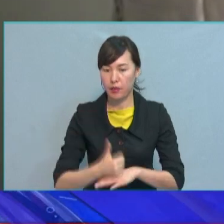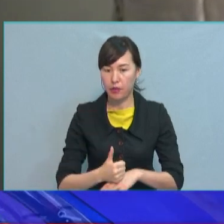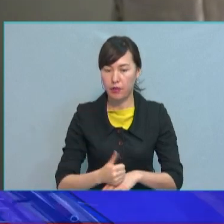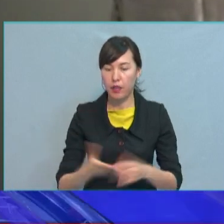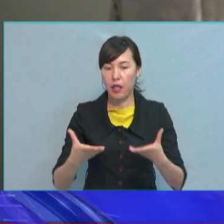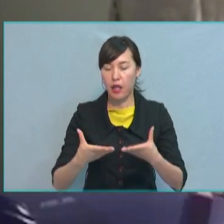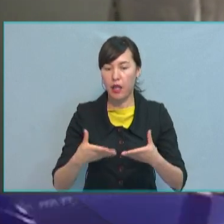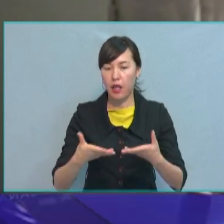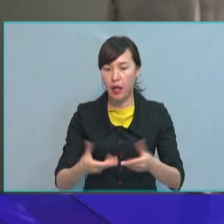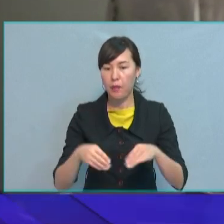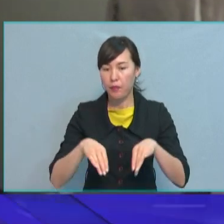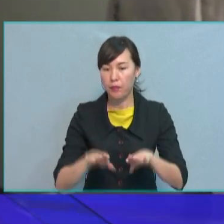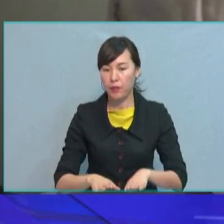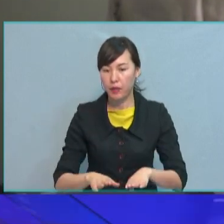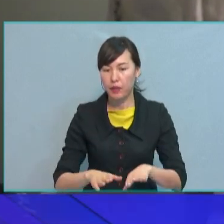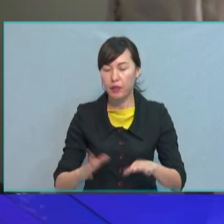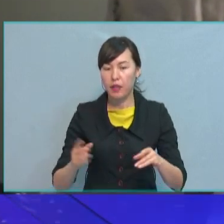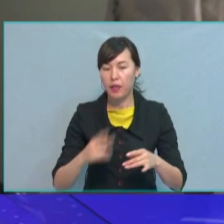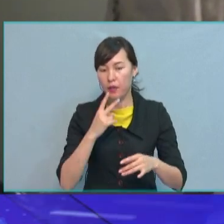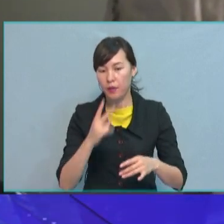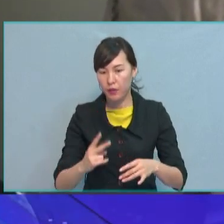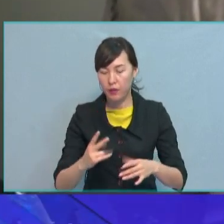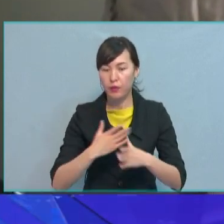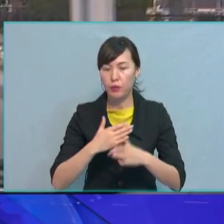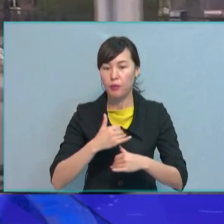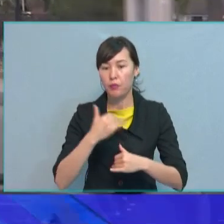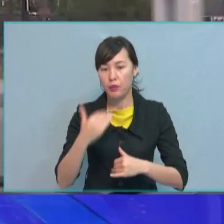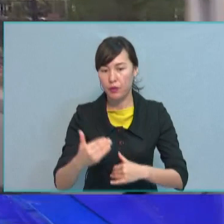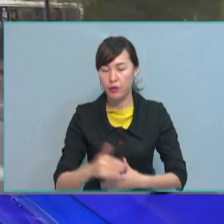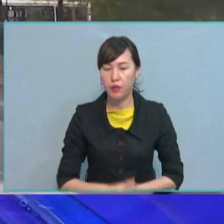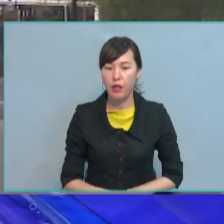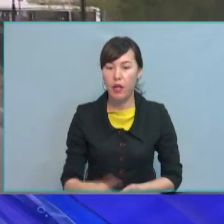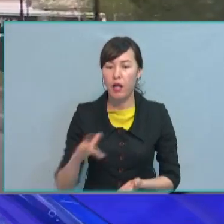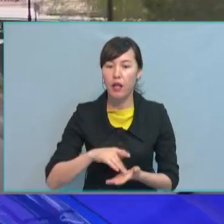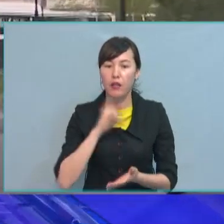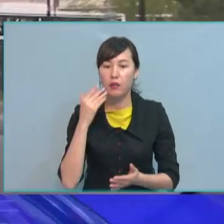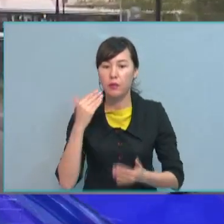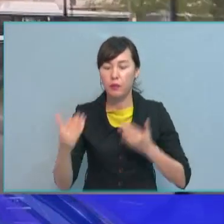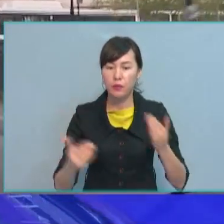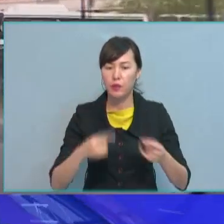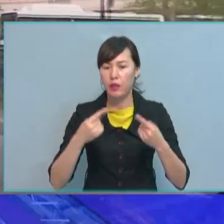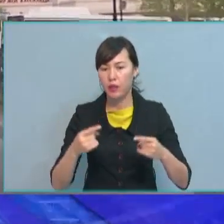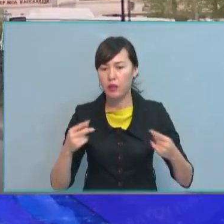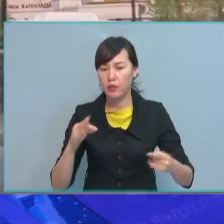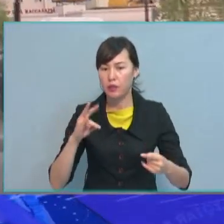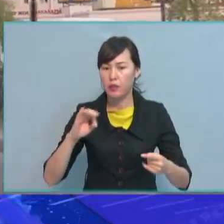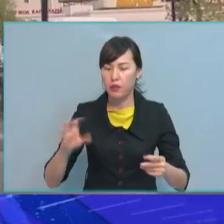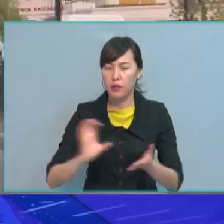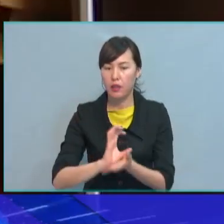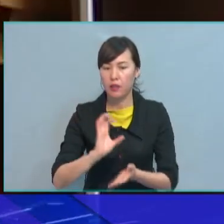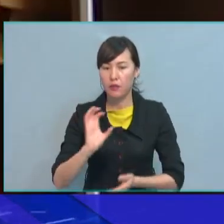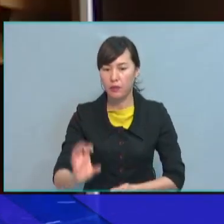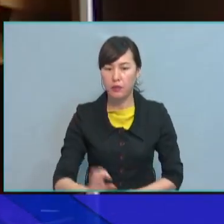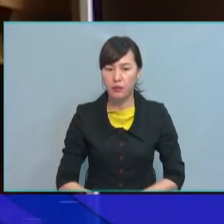басшының қабылдаған қаулысына, қарарына, үндеуіне үлес қосайық. Ал қала жастары бір-біріне түрлі челленджер